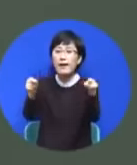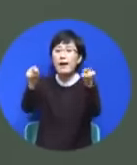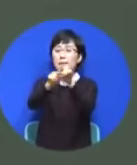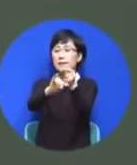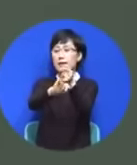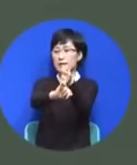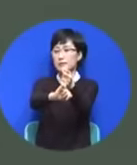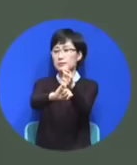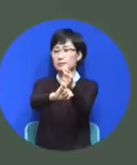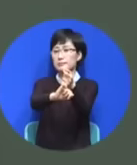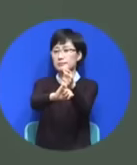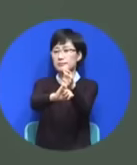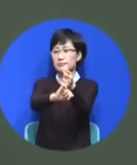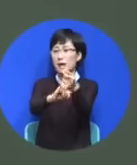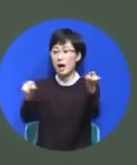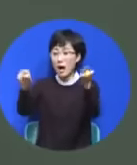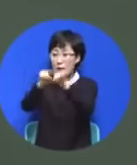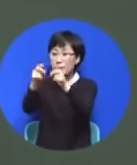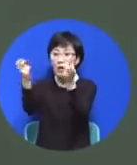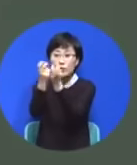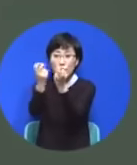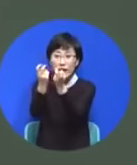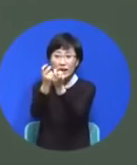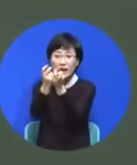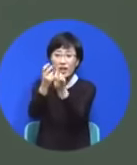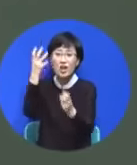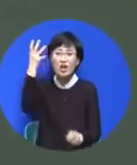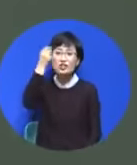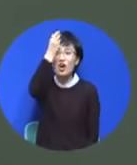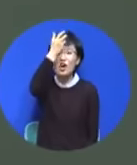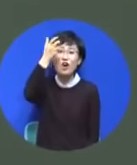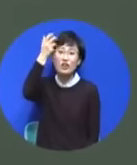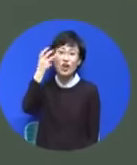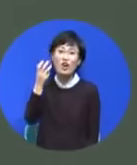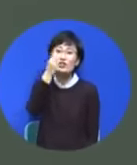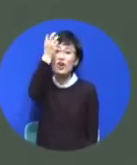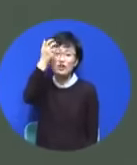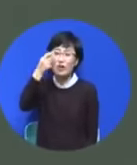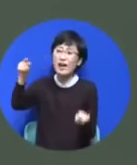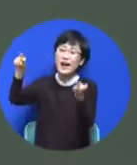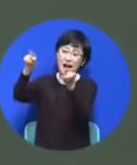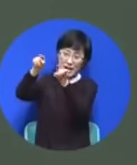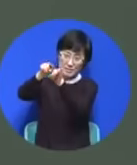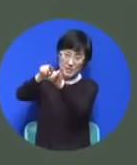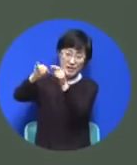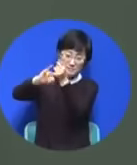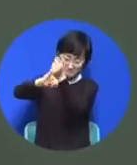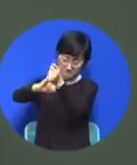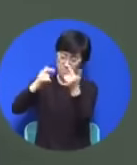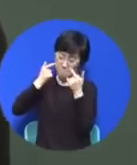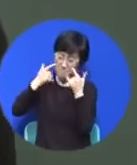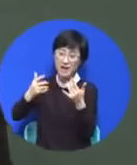약속 어떻게 말입니까 성령으로 분명히 약속하셨어요